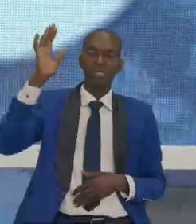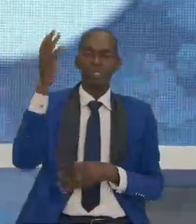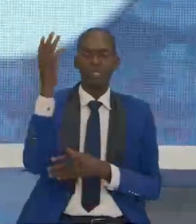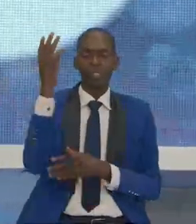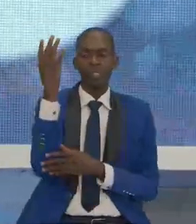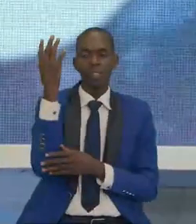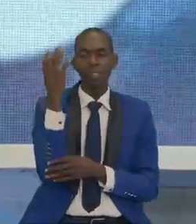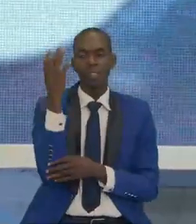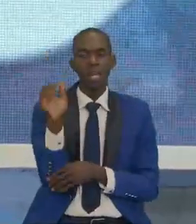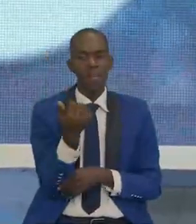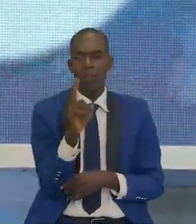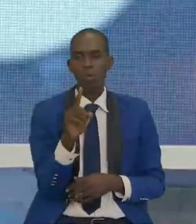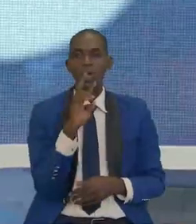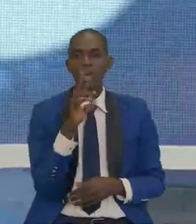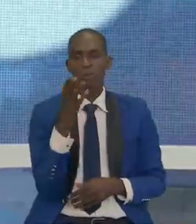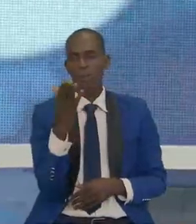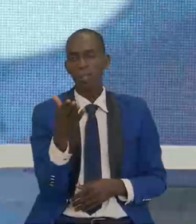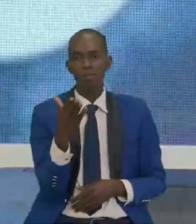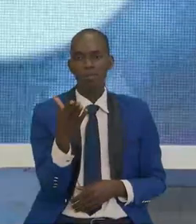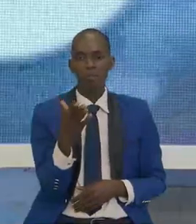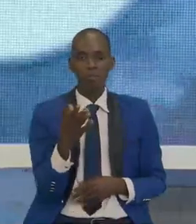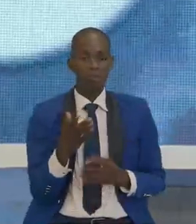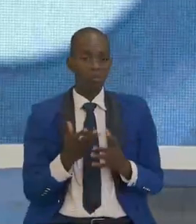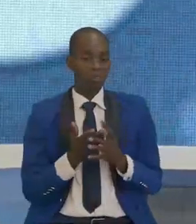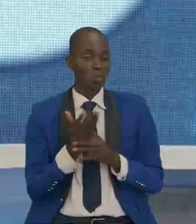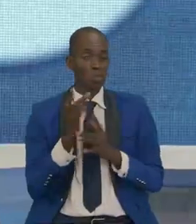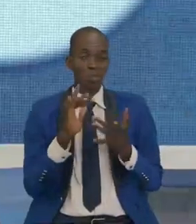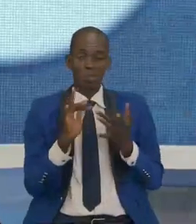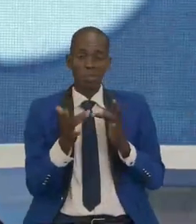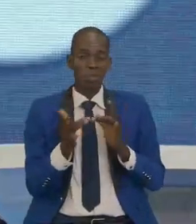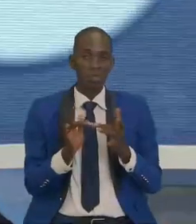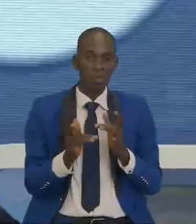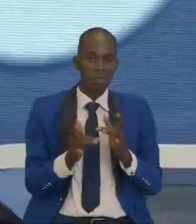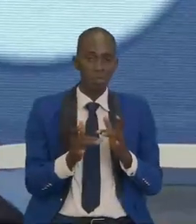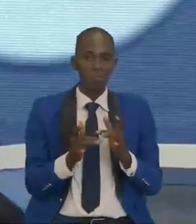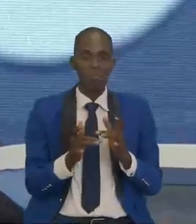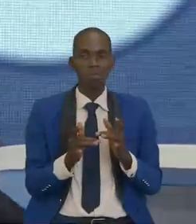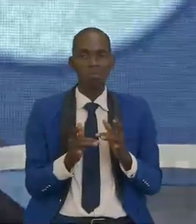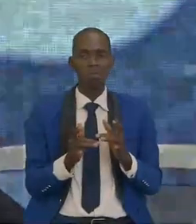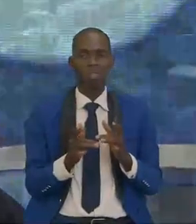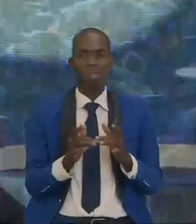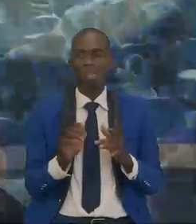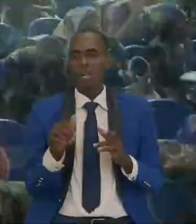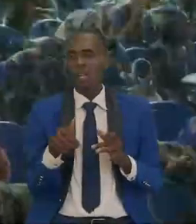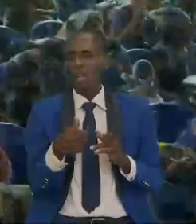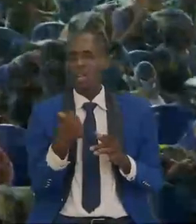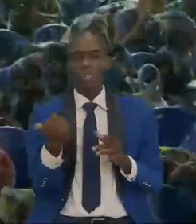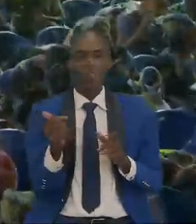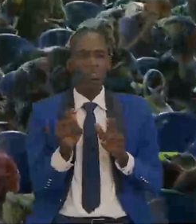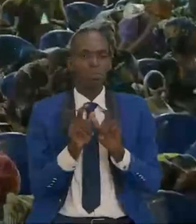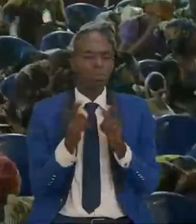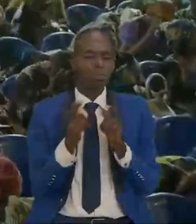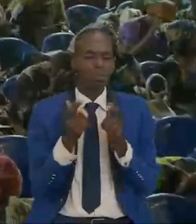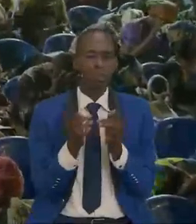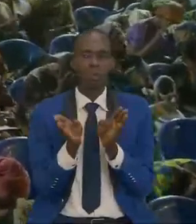maintenant. Levez cette main là. Où que vous soyez, en ligne sur les réseaux